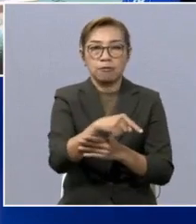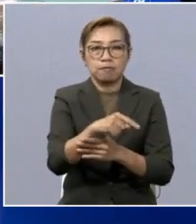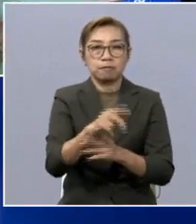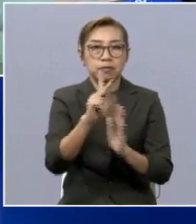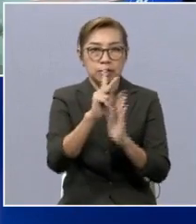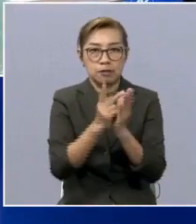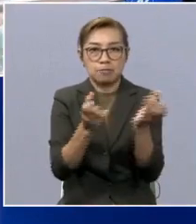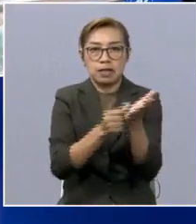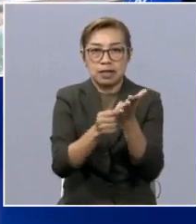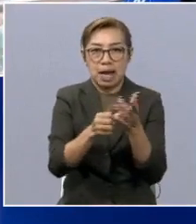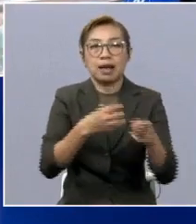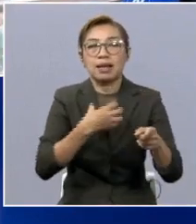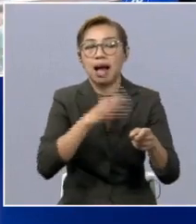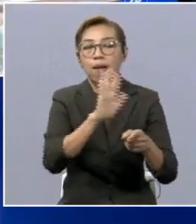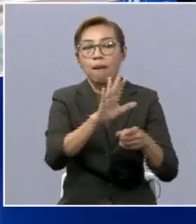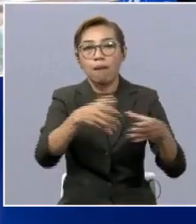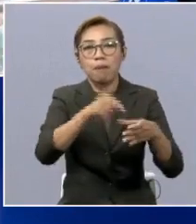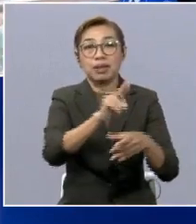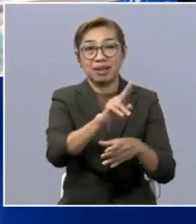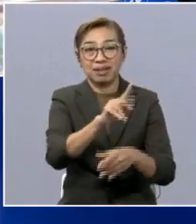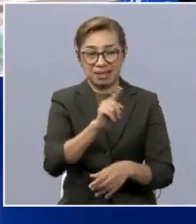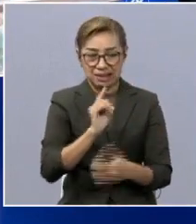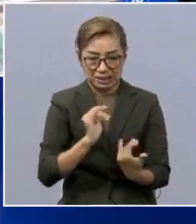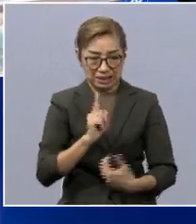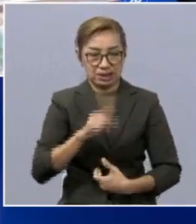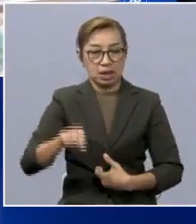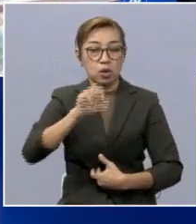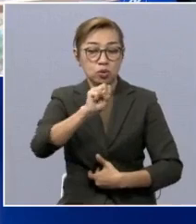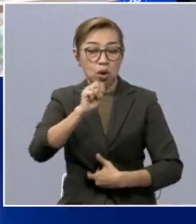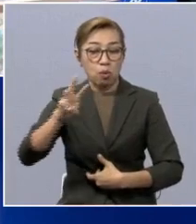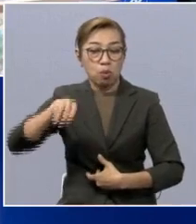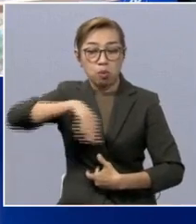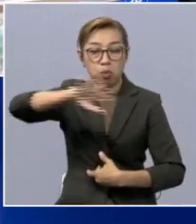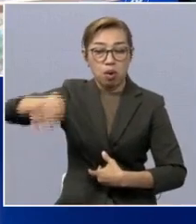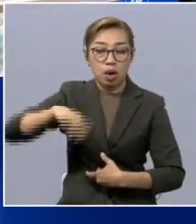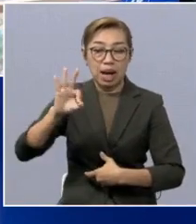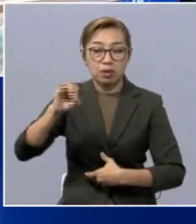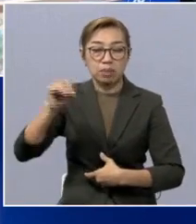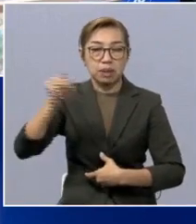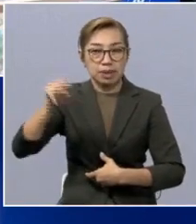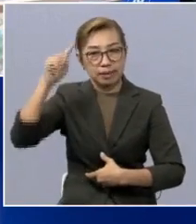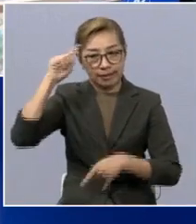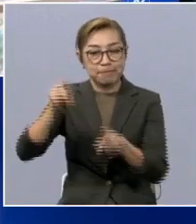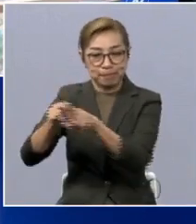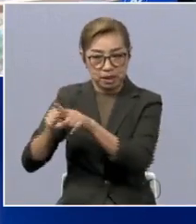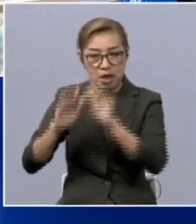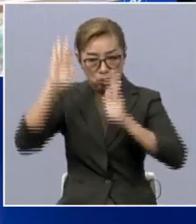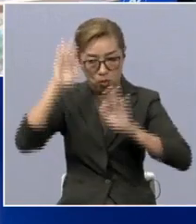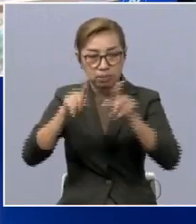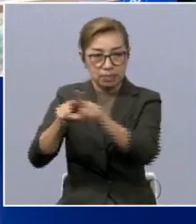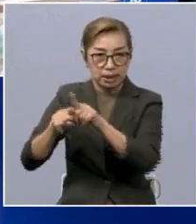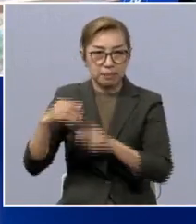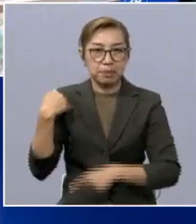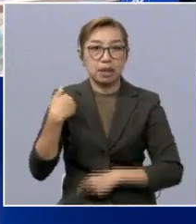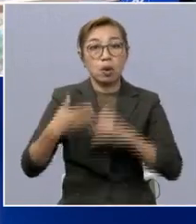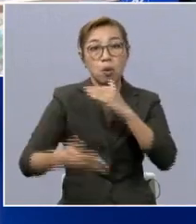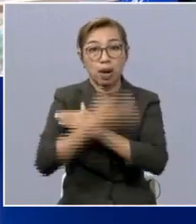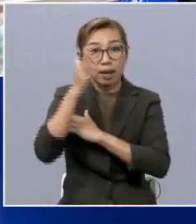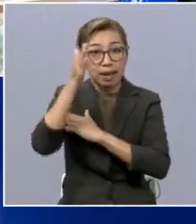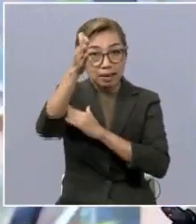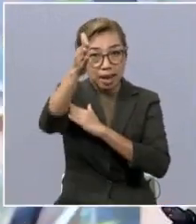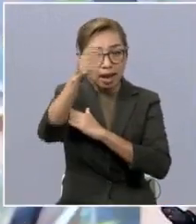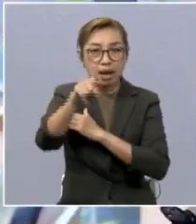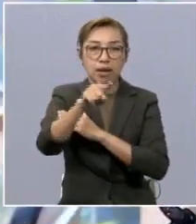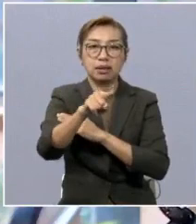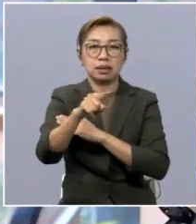ฮะบอกว่าตอนนี้สว.เกิน 90% จะโหวตไปทางเดียวกันหมดแล้วถึงขั้นบอกอย่างนี้เลยว่าโอกาสครั้งหน้าเนี่ยไ